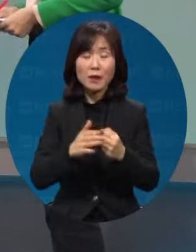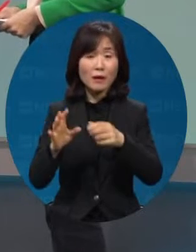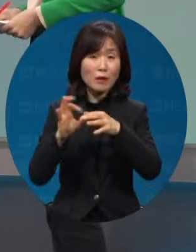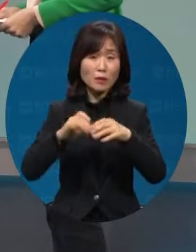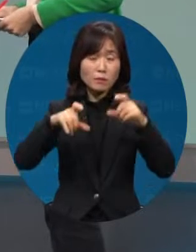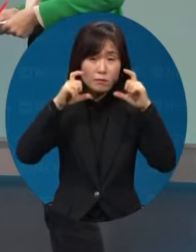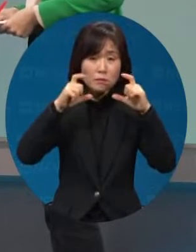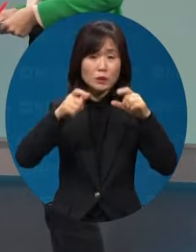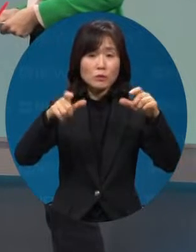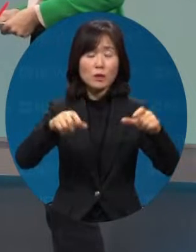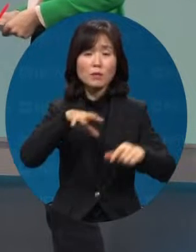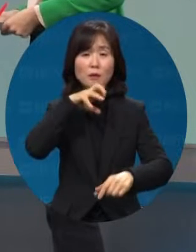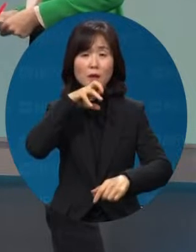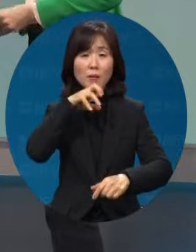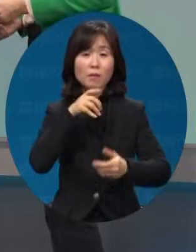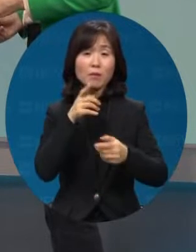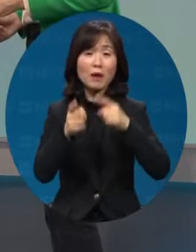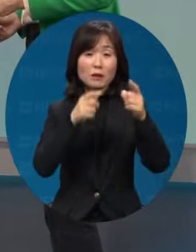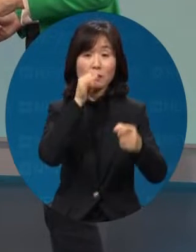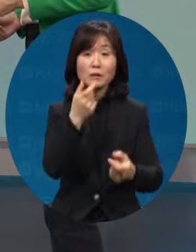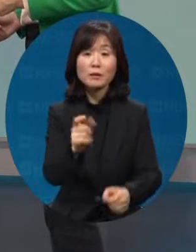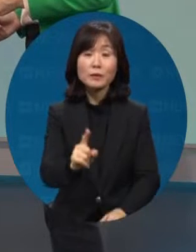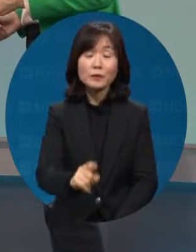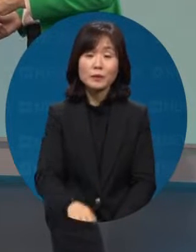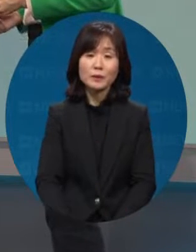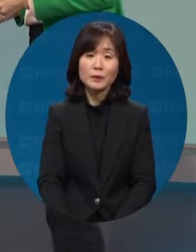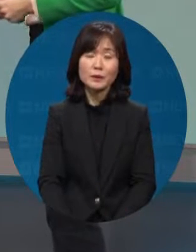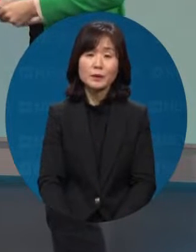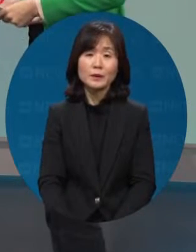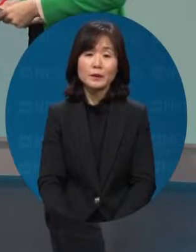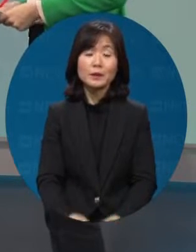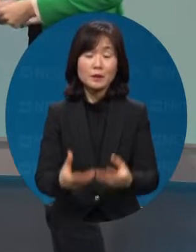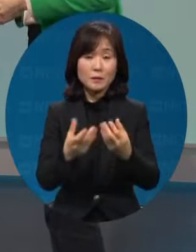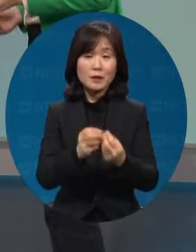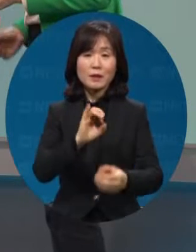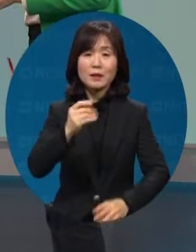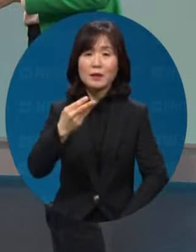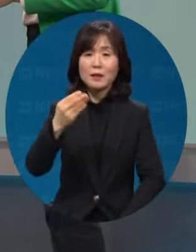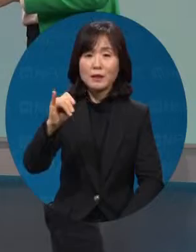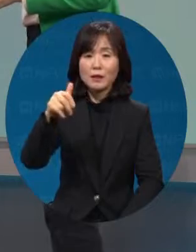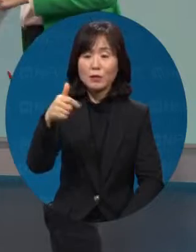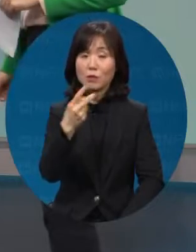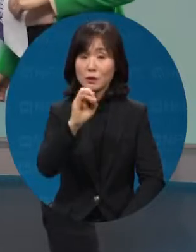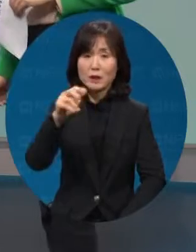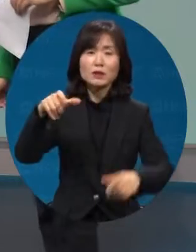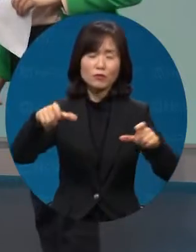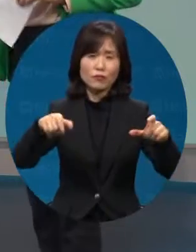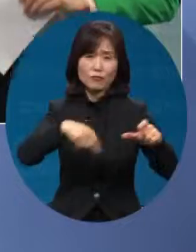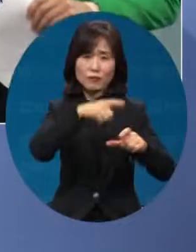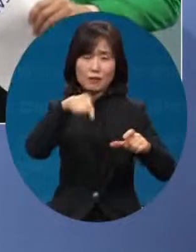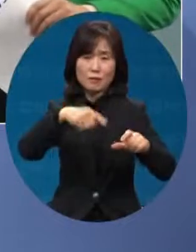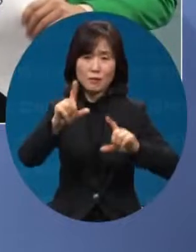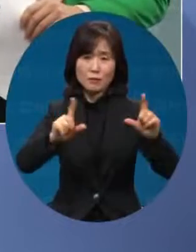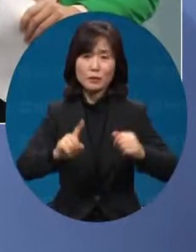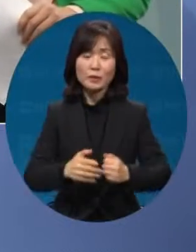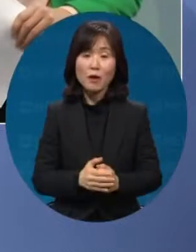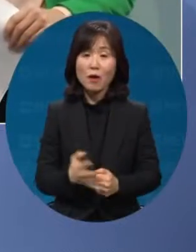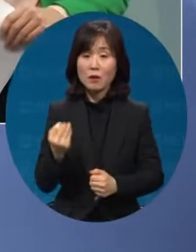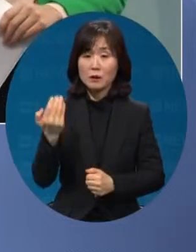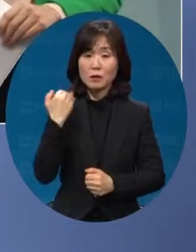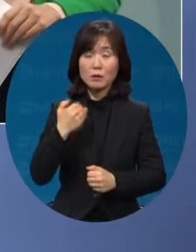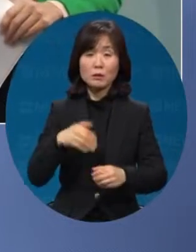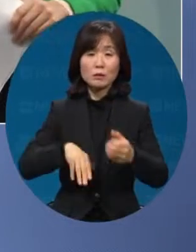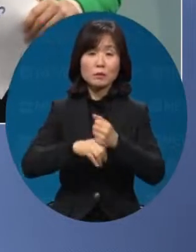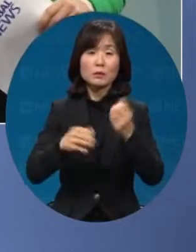시민들은 불만을 제기할 수밖에 없겠어요. 그렇습니다. 이 대표적인 게 일리노이주 상황인데요. 일리노이주는 얼마 전 소속